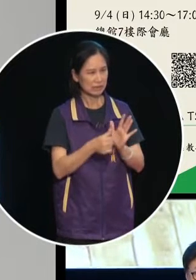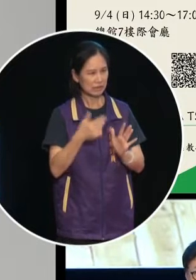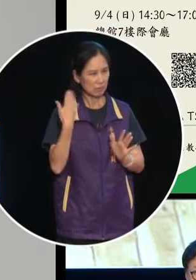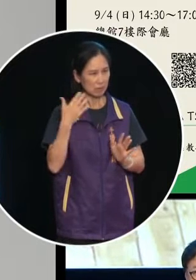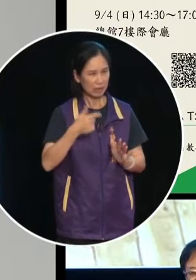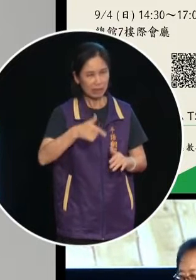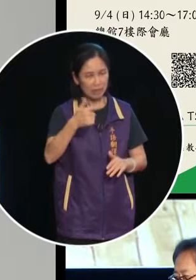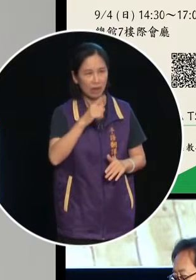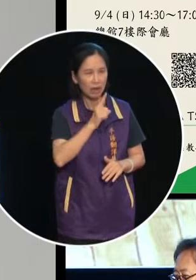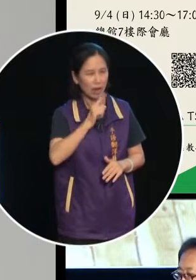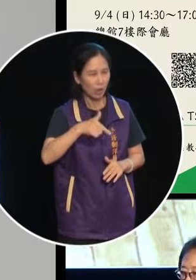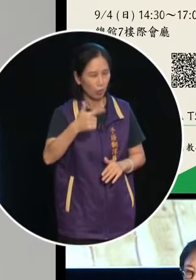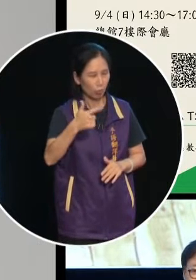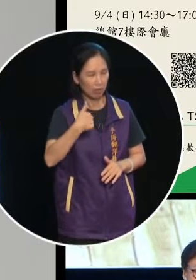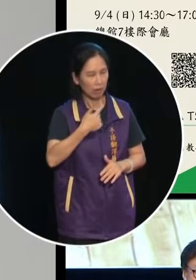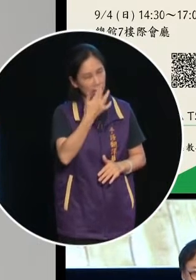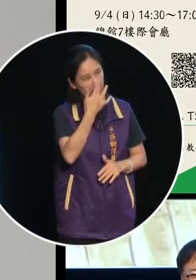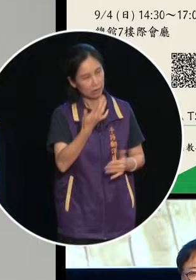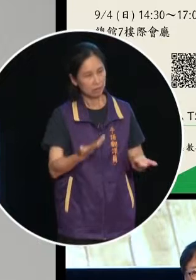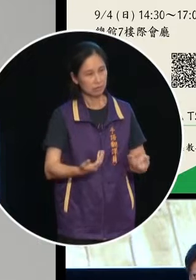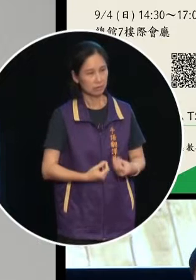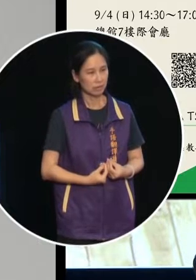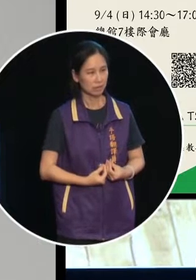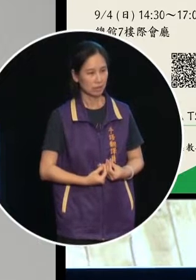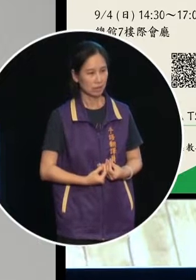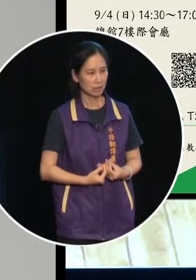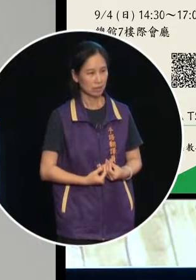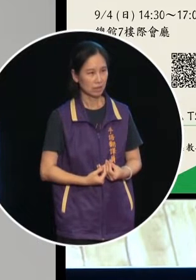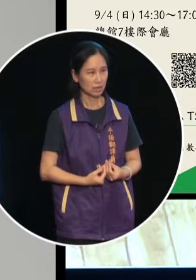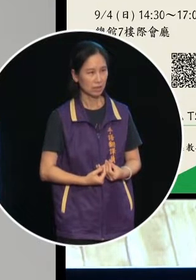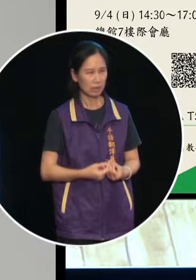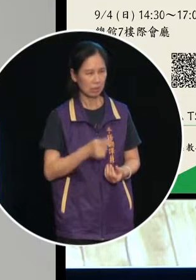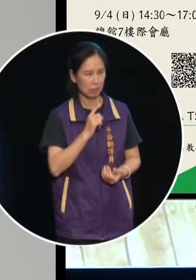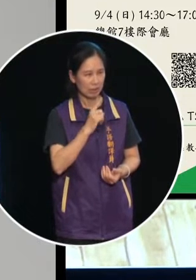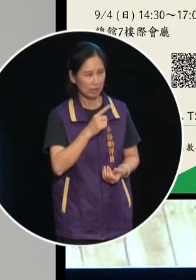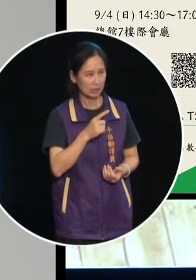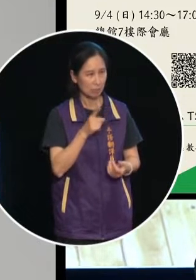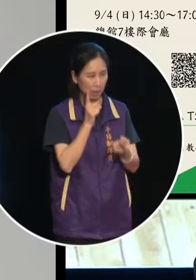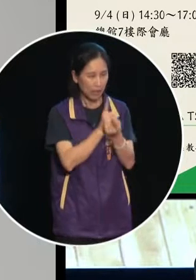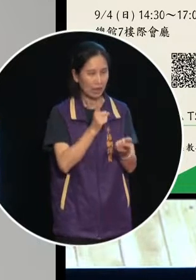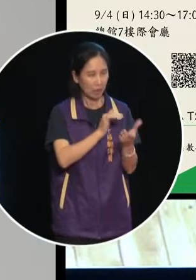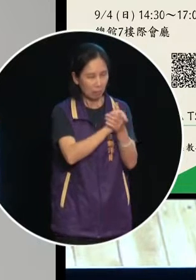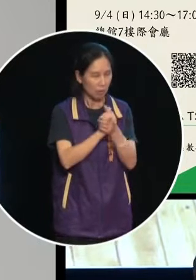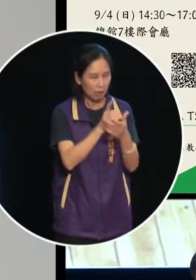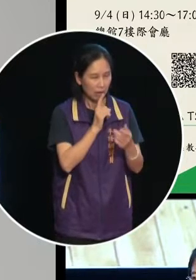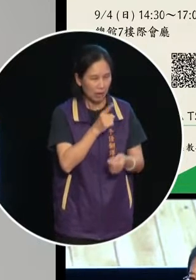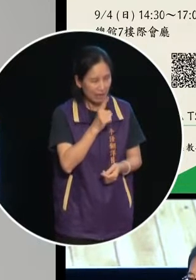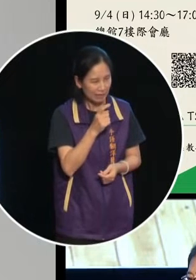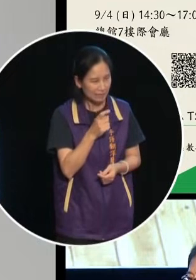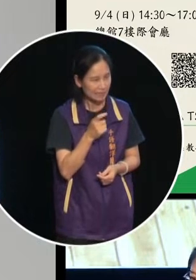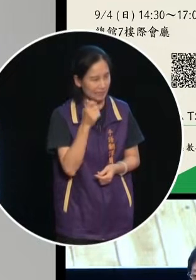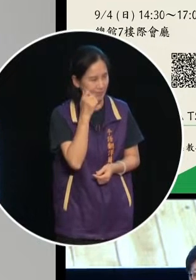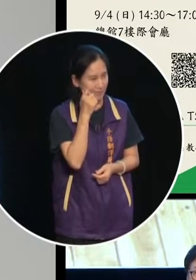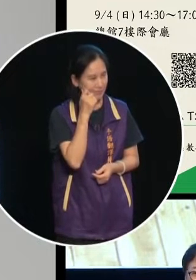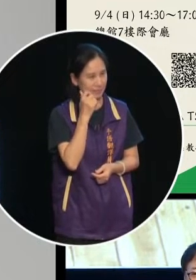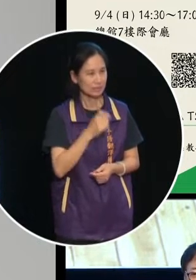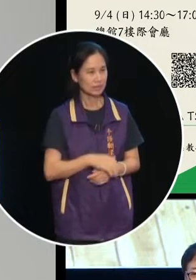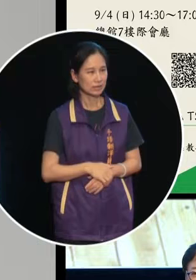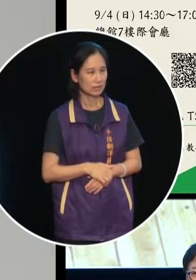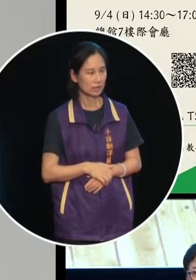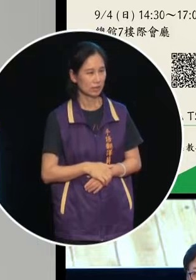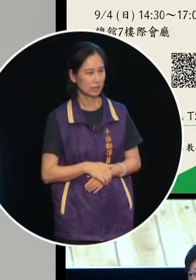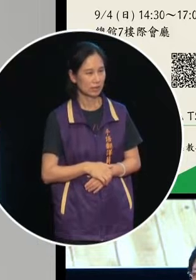快，而且见到朋友都讲不出来我自己想要讲的话，所以是发现我的中文非常的退